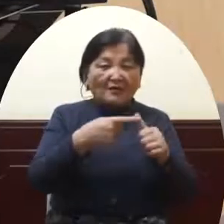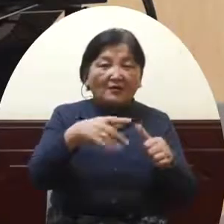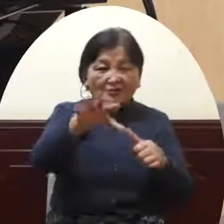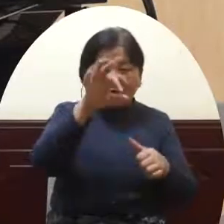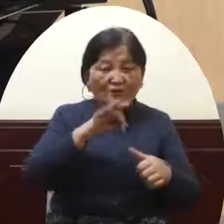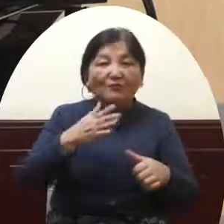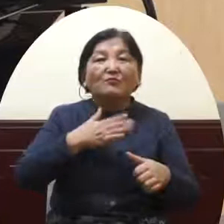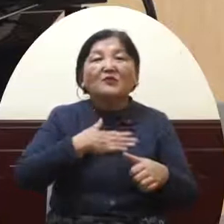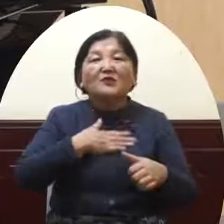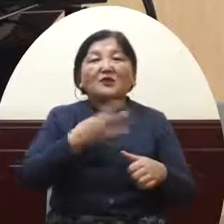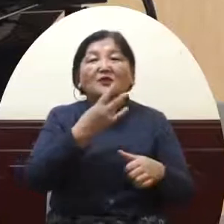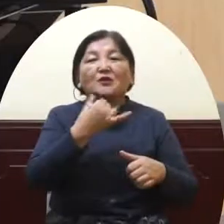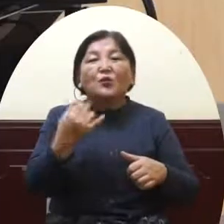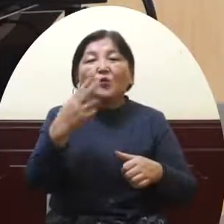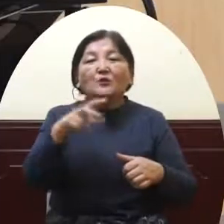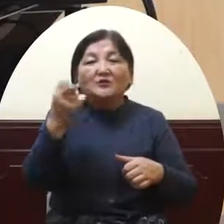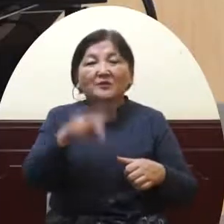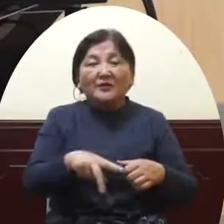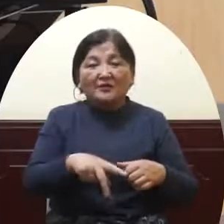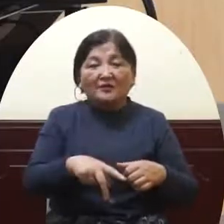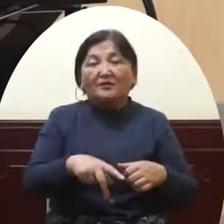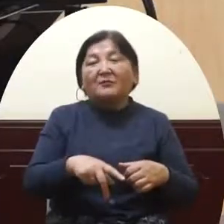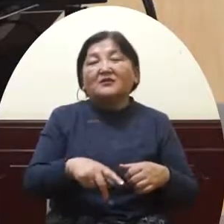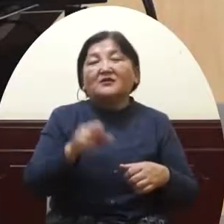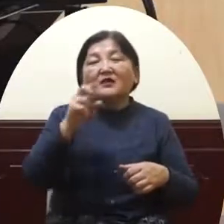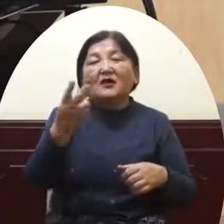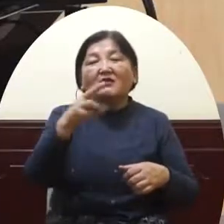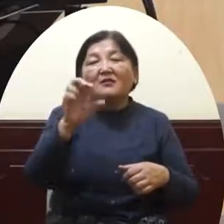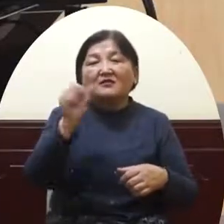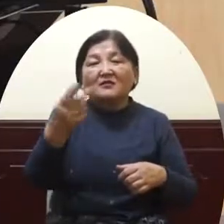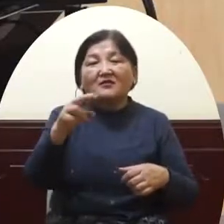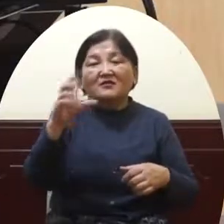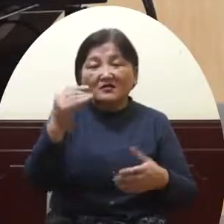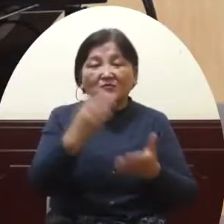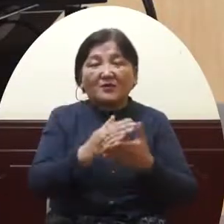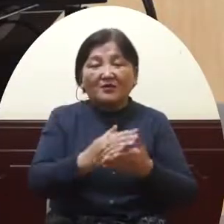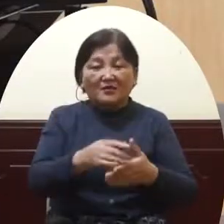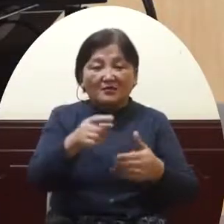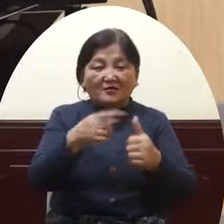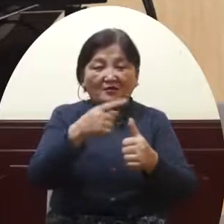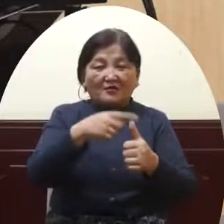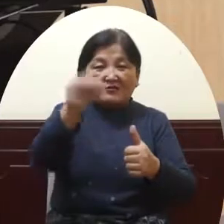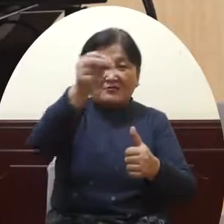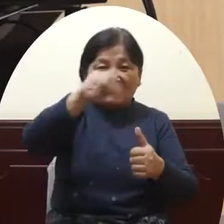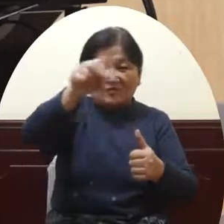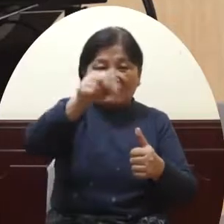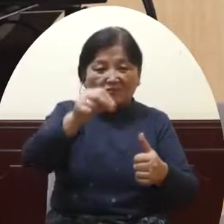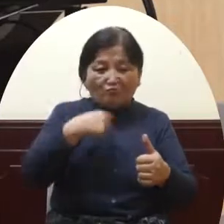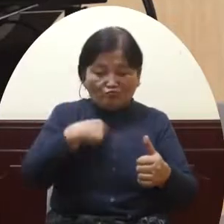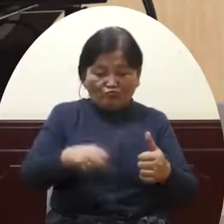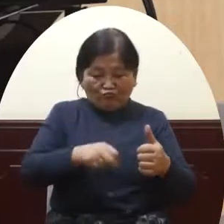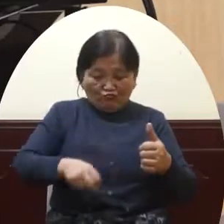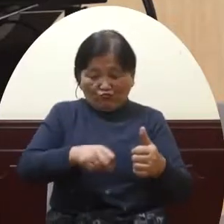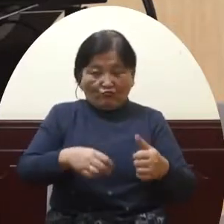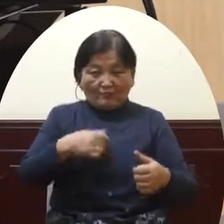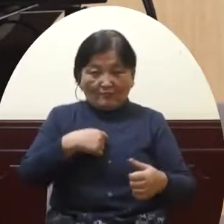цаасны урт хэлбэр дээр би доороос нь нүү дээрээс нь нэг дугуулж байгаагаас шалтгаалаад миний бас нууцлал бас алдагдаж байна. Нөгөө ажиглагч чинь бол мөнхийн